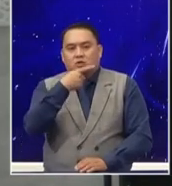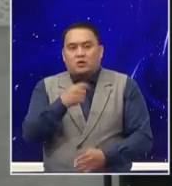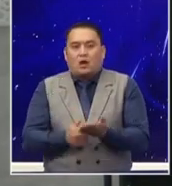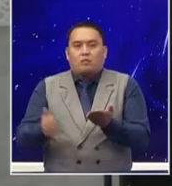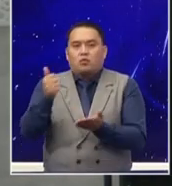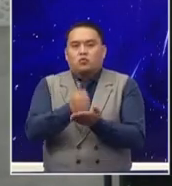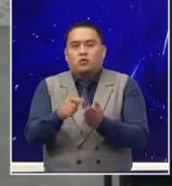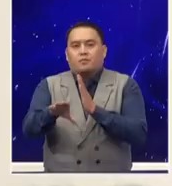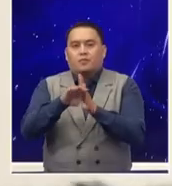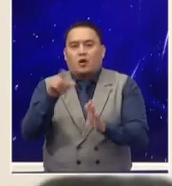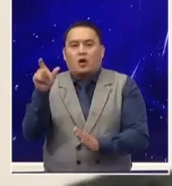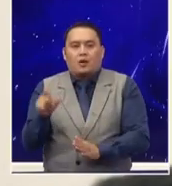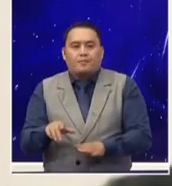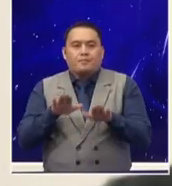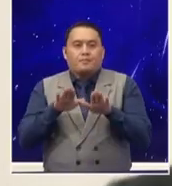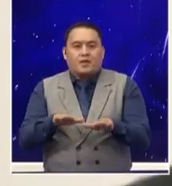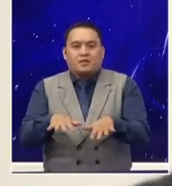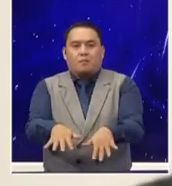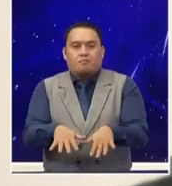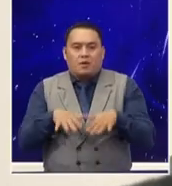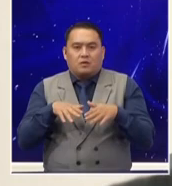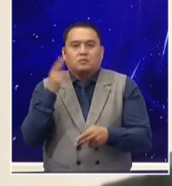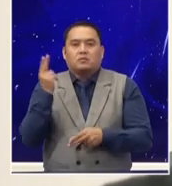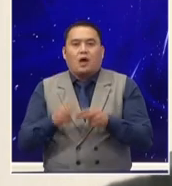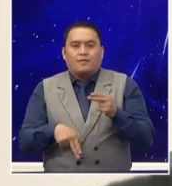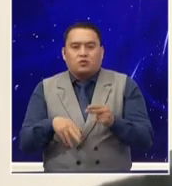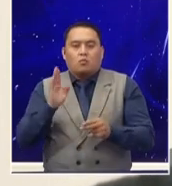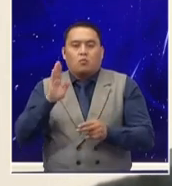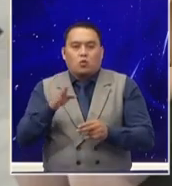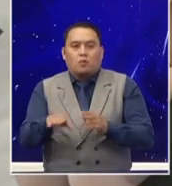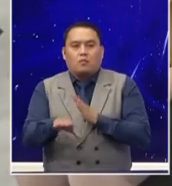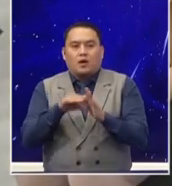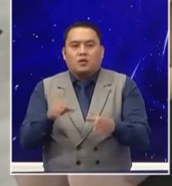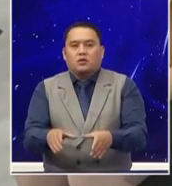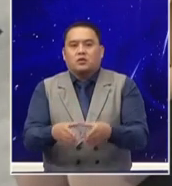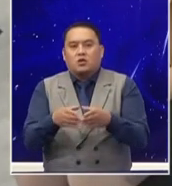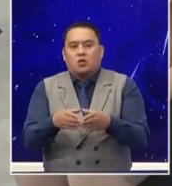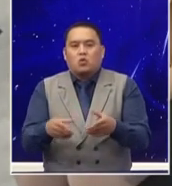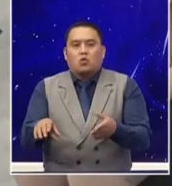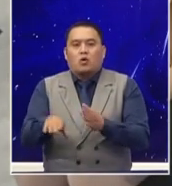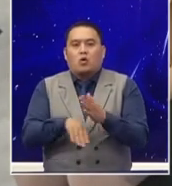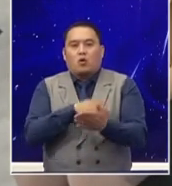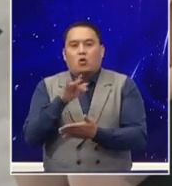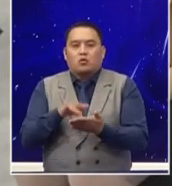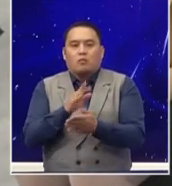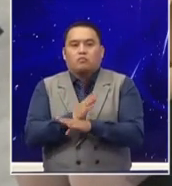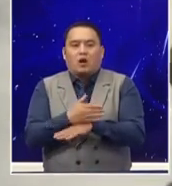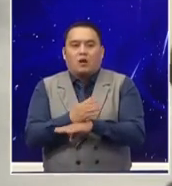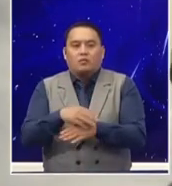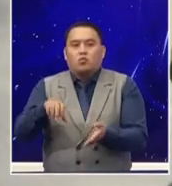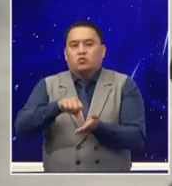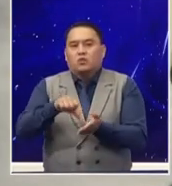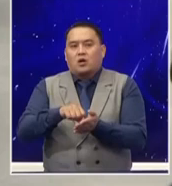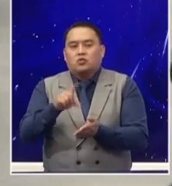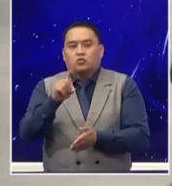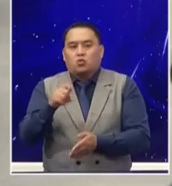кандидатов в депутаты парламента и местных маслихатов. К завершению подходят внутрипартийные выборы. От города Капшигай в праймерис принимают